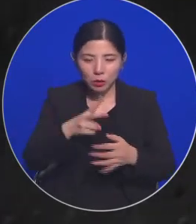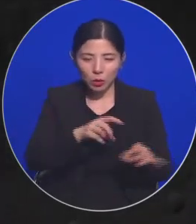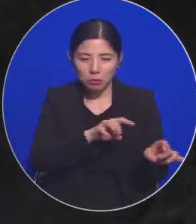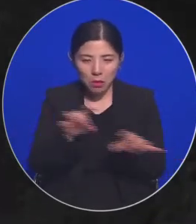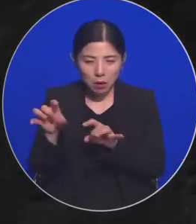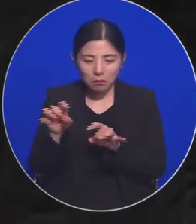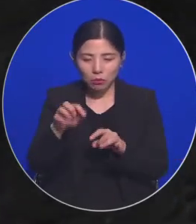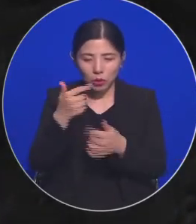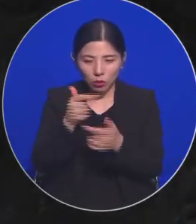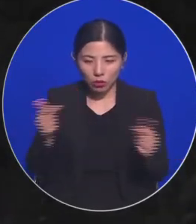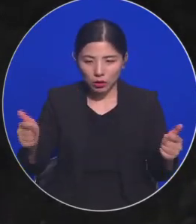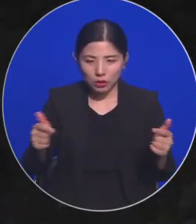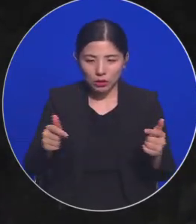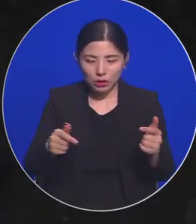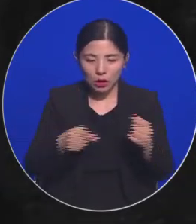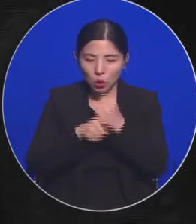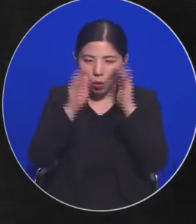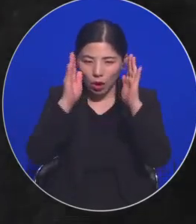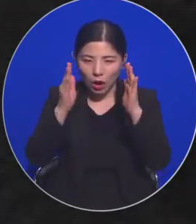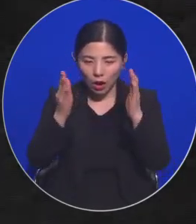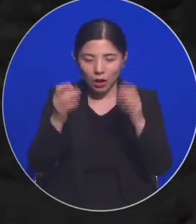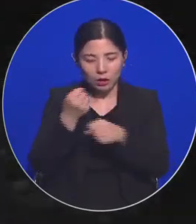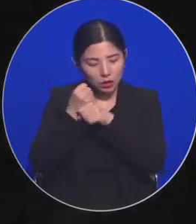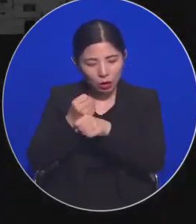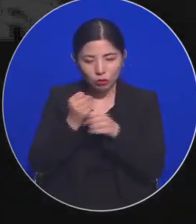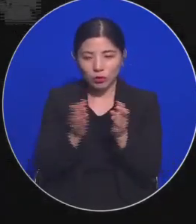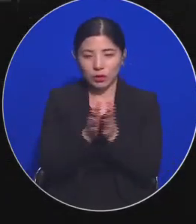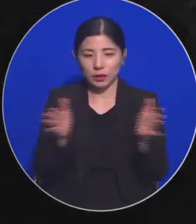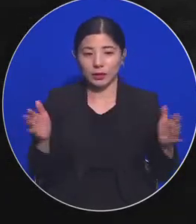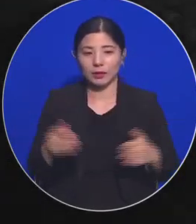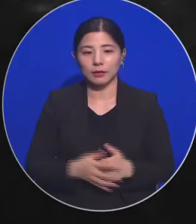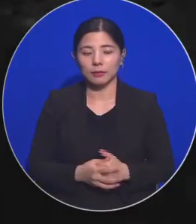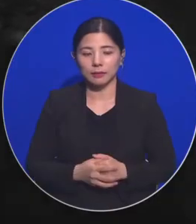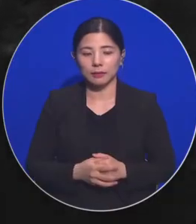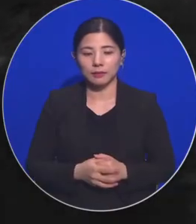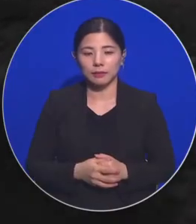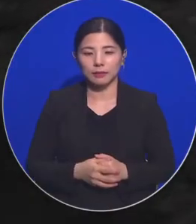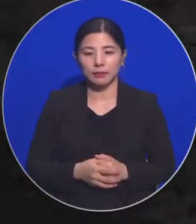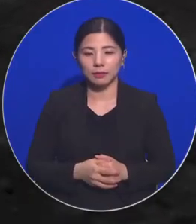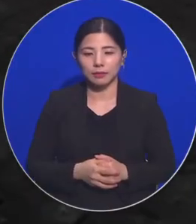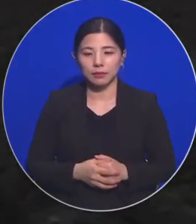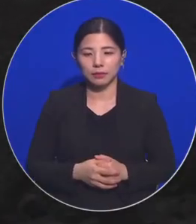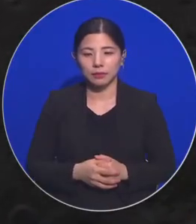감마선 측정 등 달 과학 연구를 진행합니다. KTV 이마경입니다.